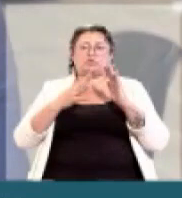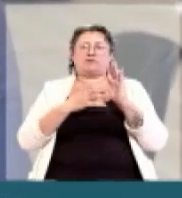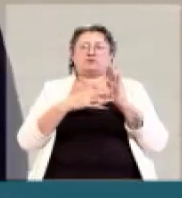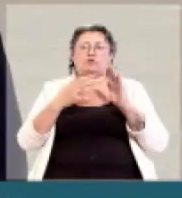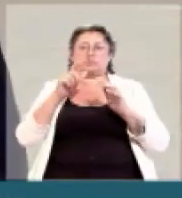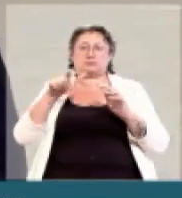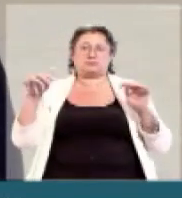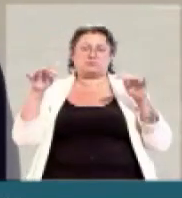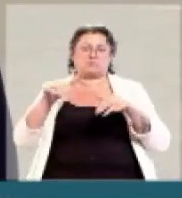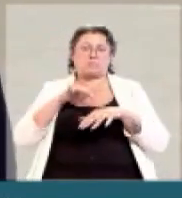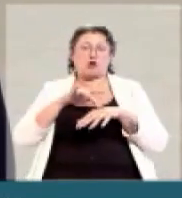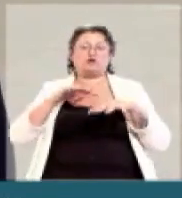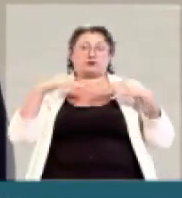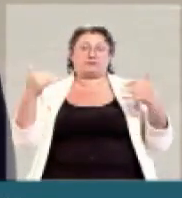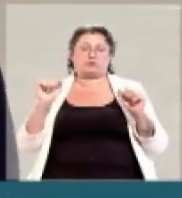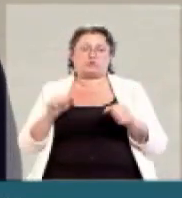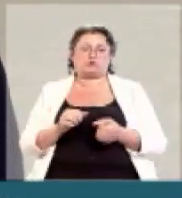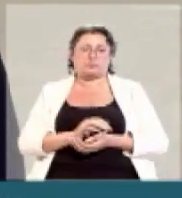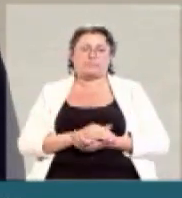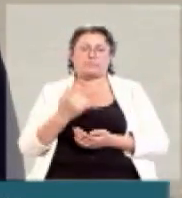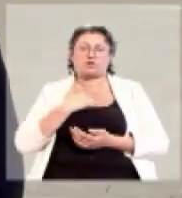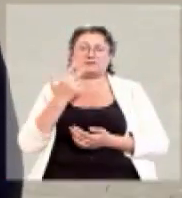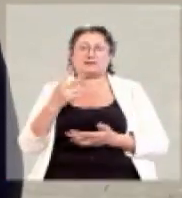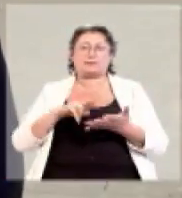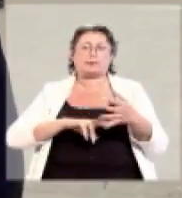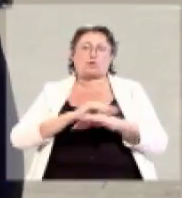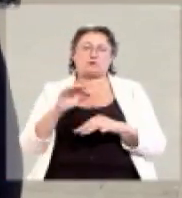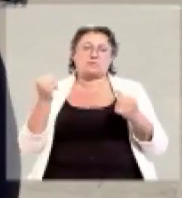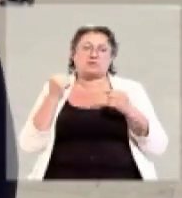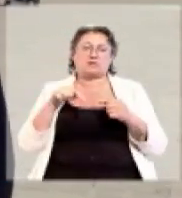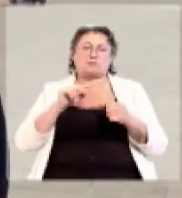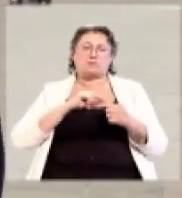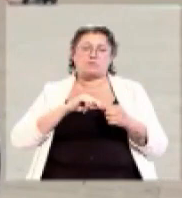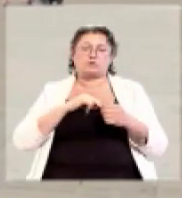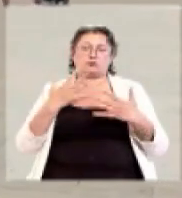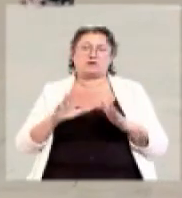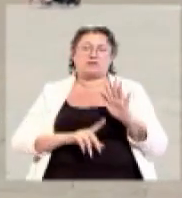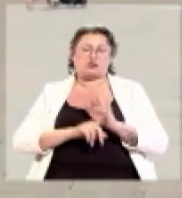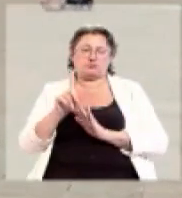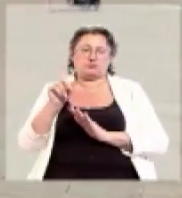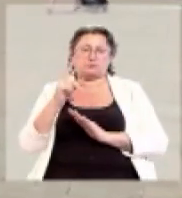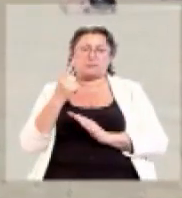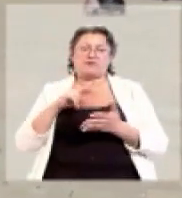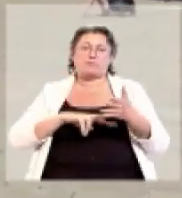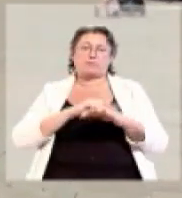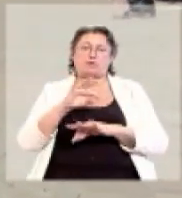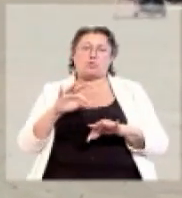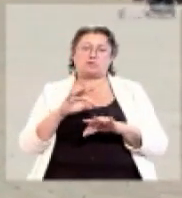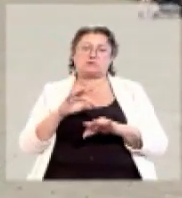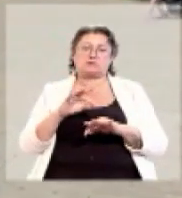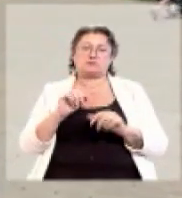900 болельщиков. На сегодняшнем Карабалыкском районе у нас имеется три проекта, где работы уже начаты. Это у нас первый проект – это